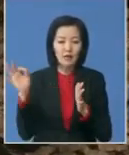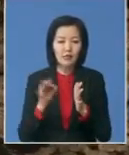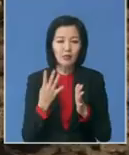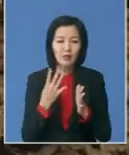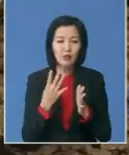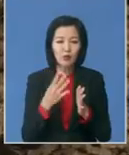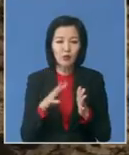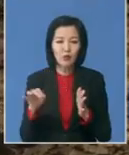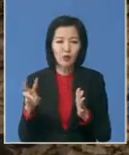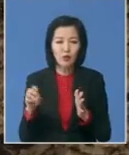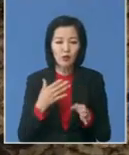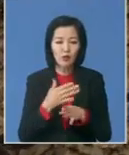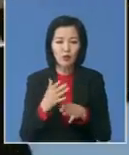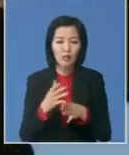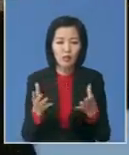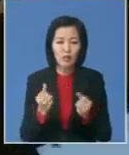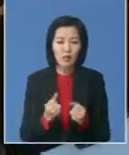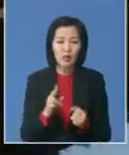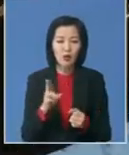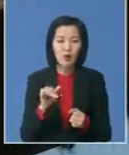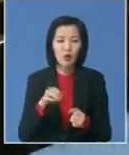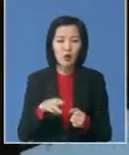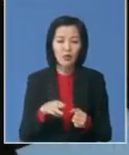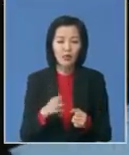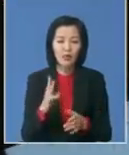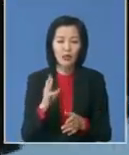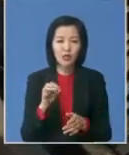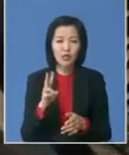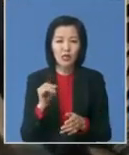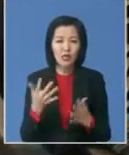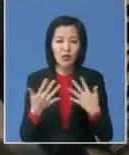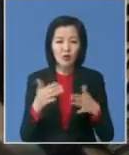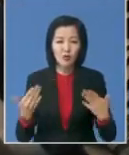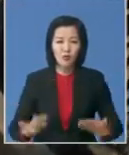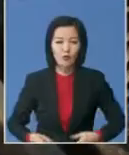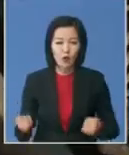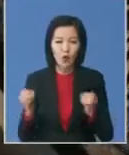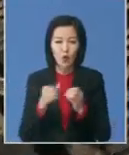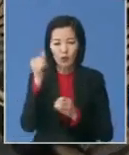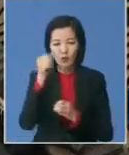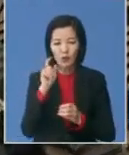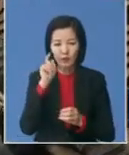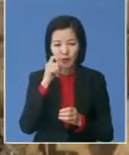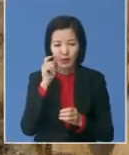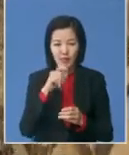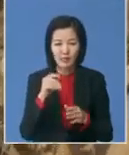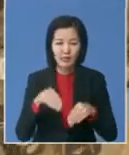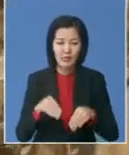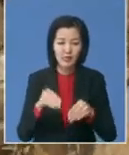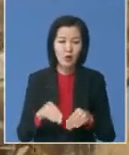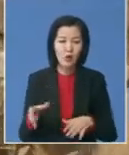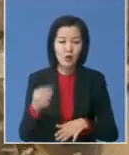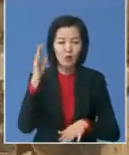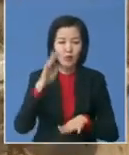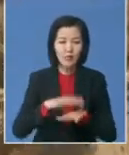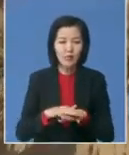теңге қолдауына ие болғанның бірі Қуат Ақылбеков. Шенгелді ауылының тұрғыны 10 жылдан аса пияз еккен. Биыл облыс басшысы Амандық